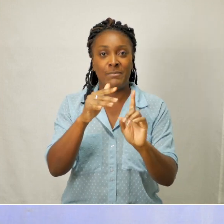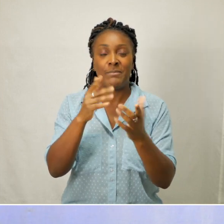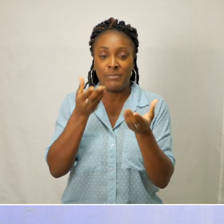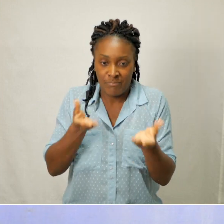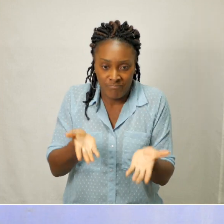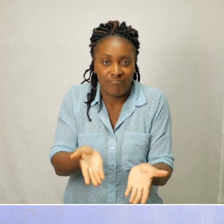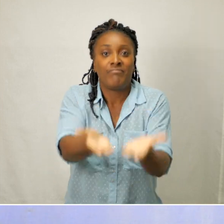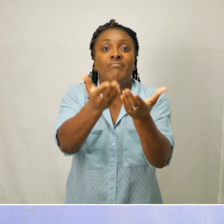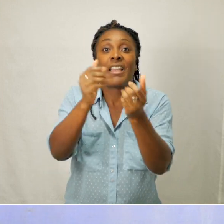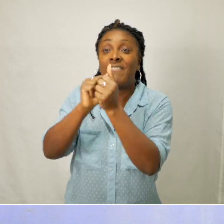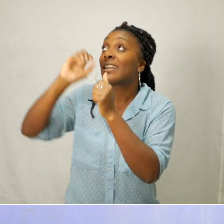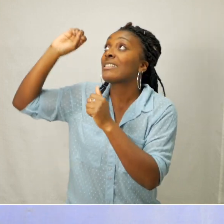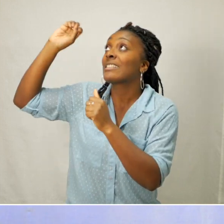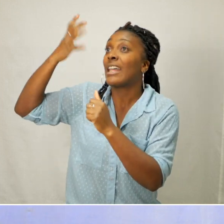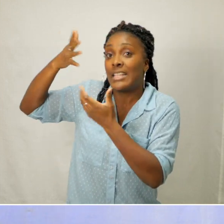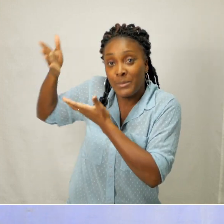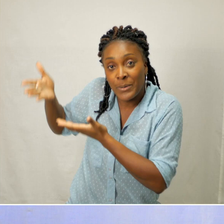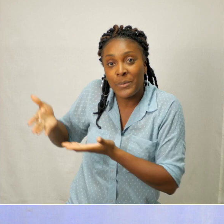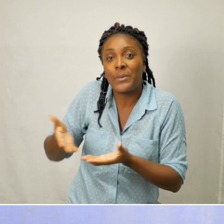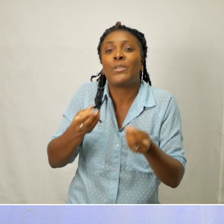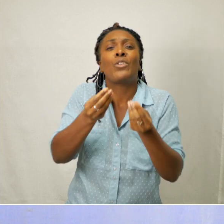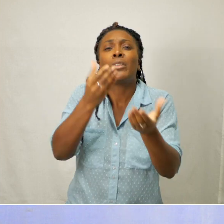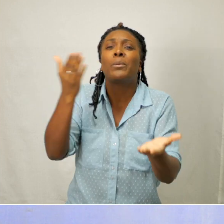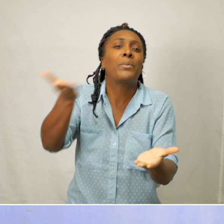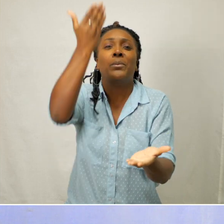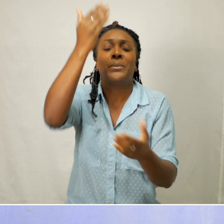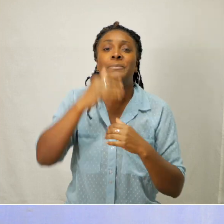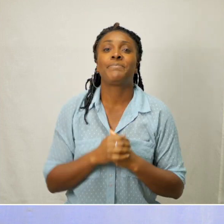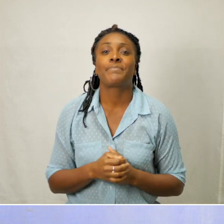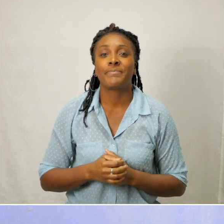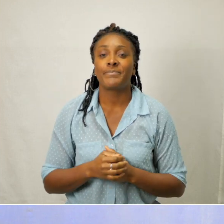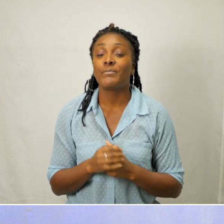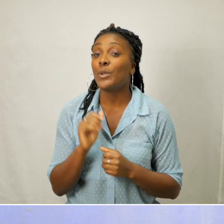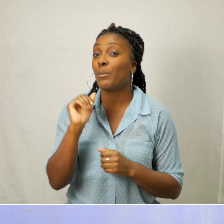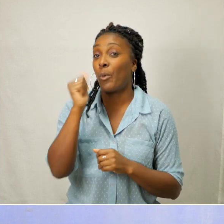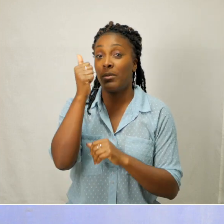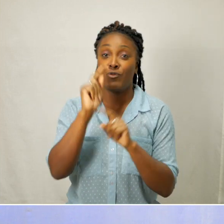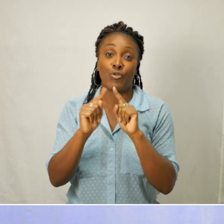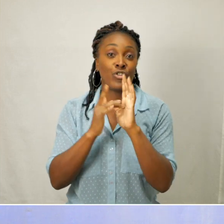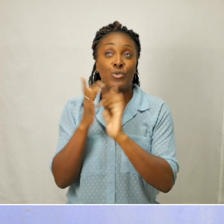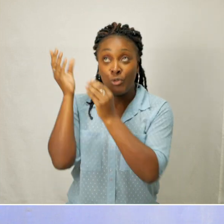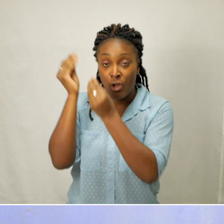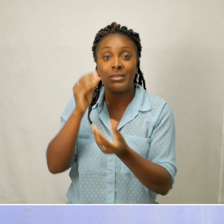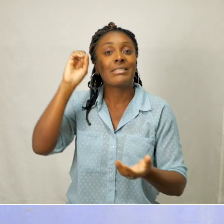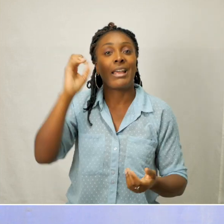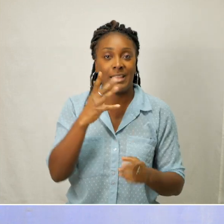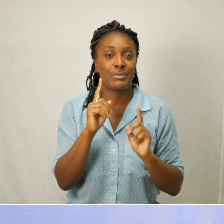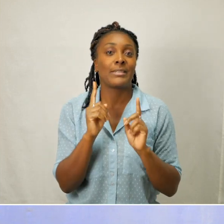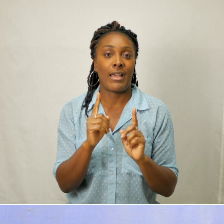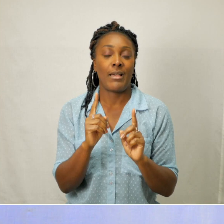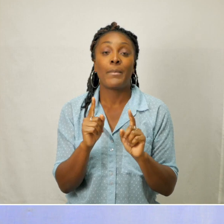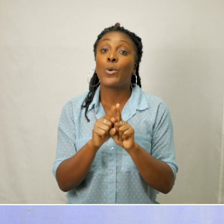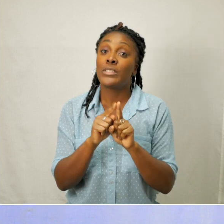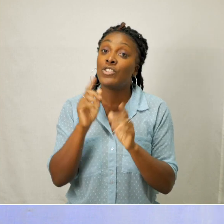quelque chose de lui qui va les emmener dans l'excellence. La première chose qu'il va leur laisser, c'est le Saint-Esprit. La deuxième chose qu'il va leur laisser, il va leur dire